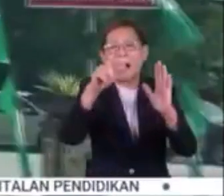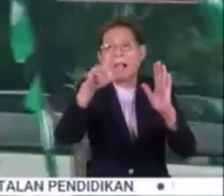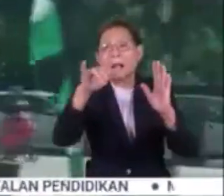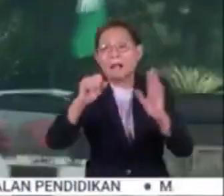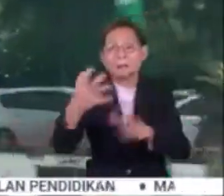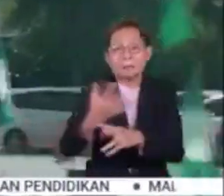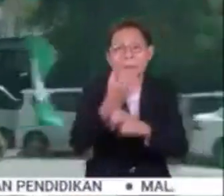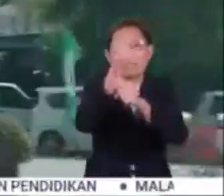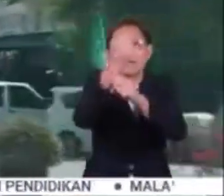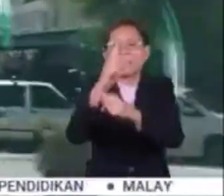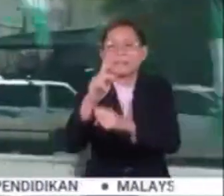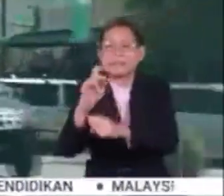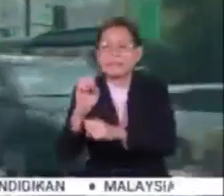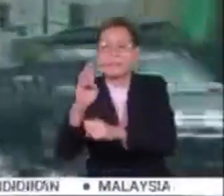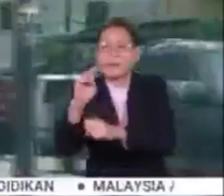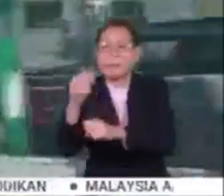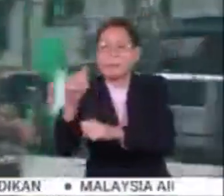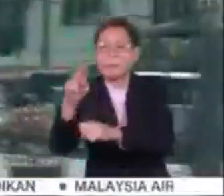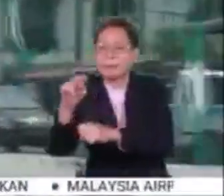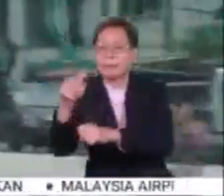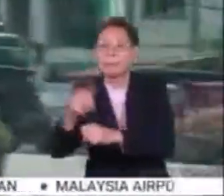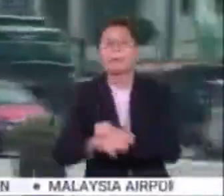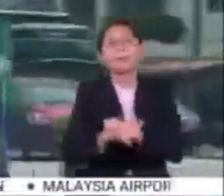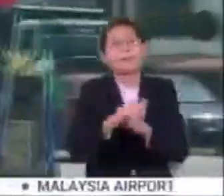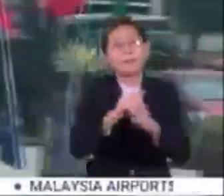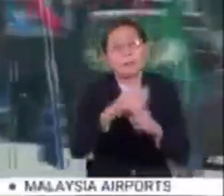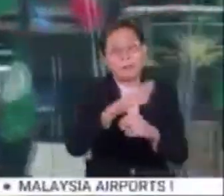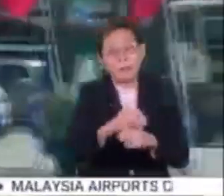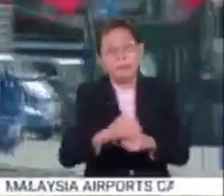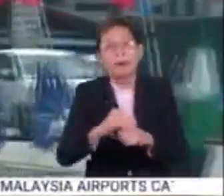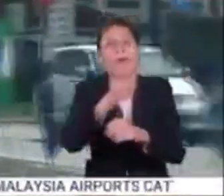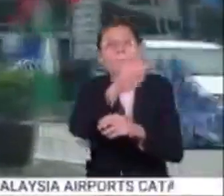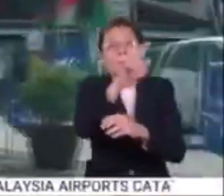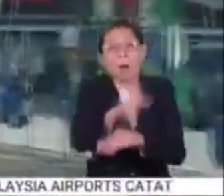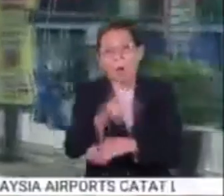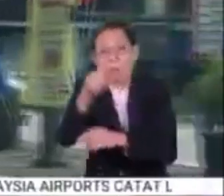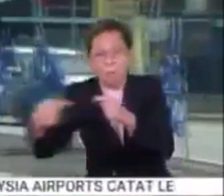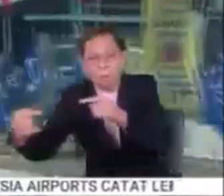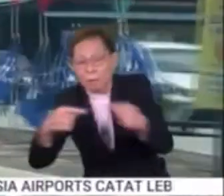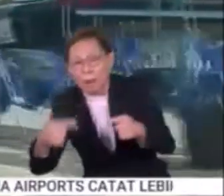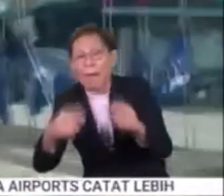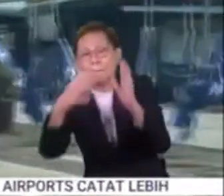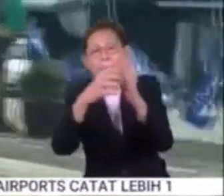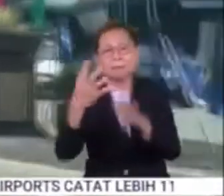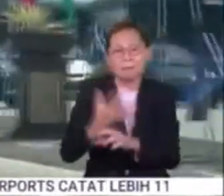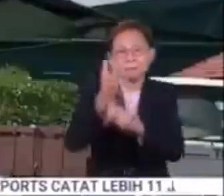Kemaman dengan majoriti 65,714 dalam pertemuan empat penjuru.